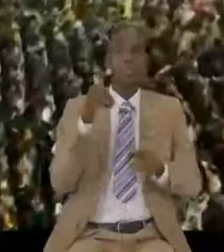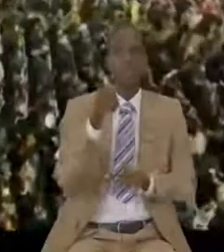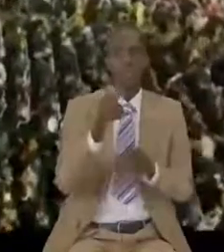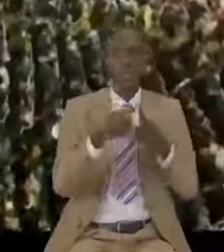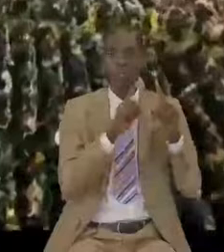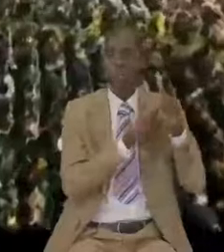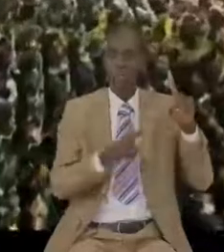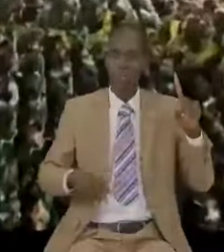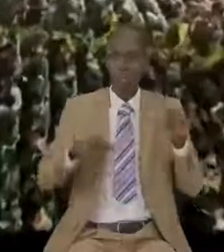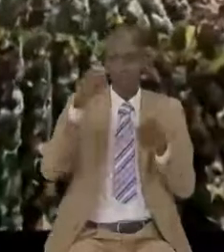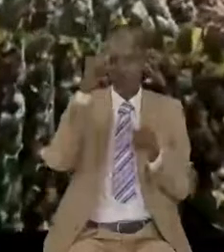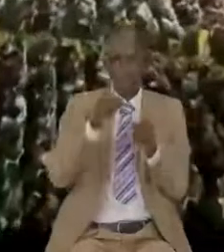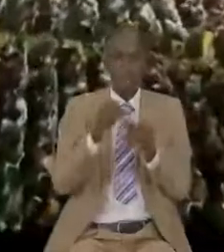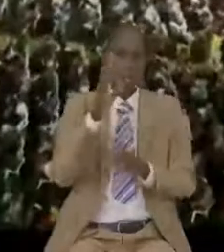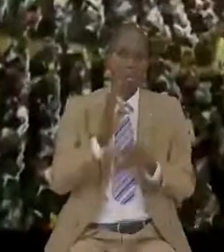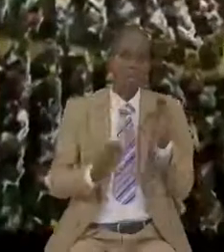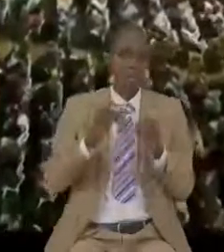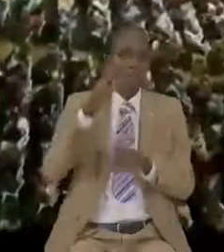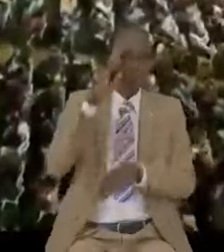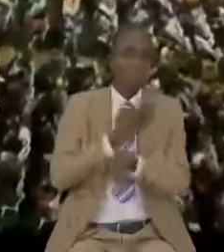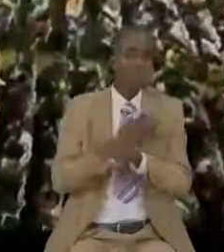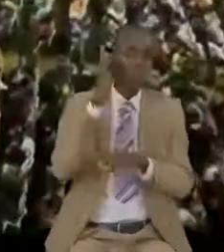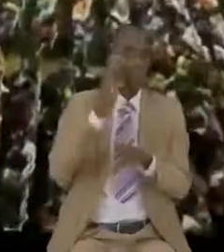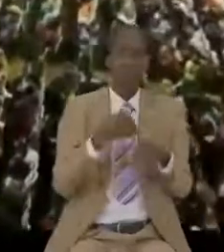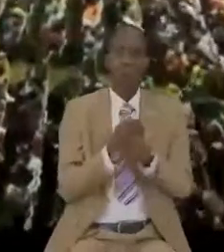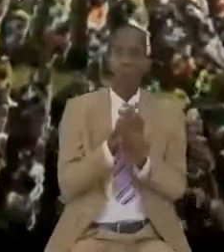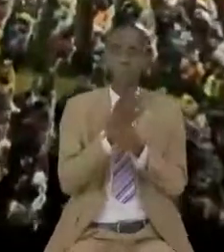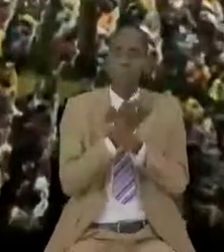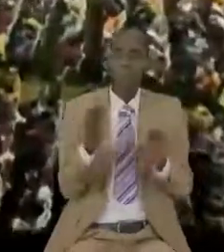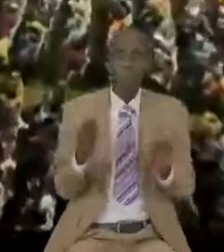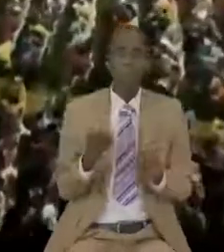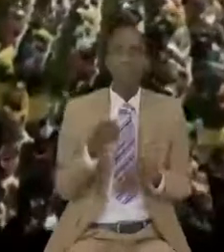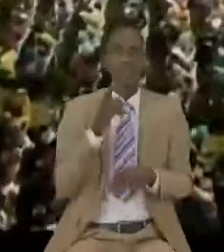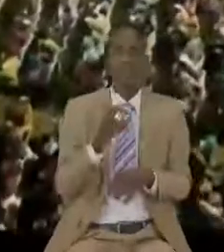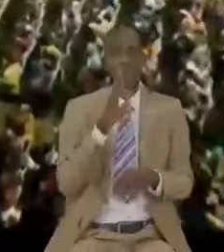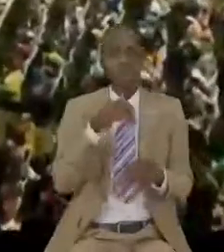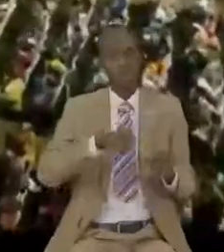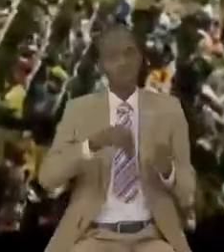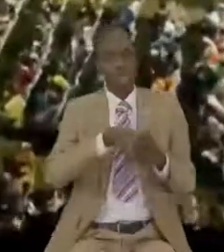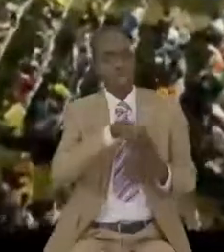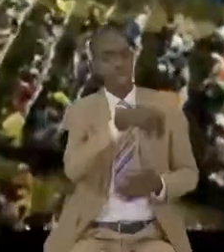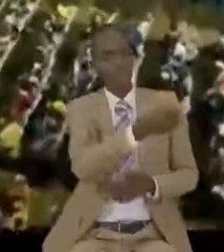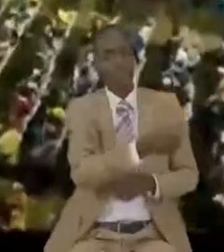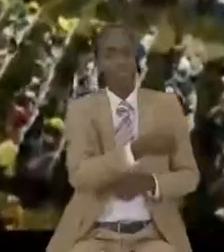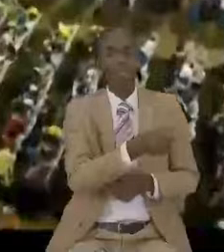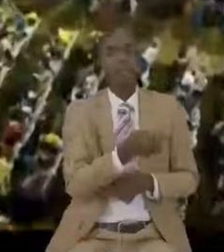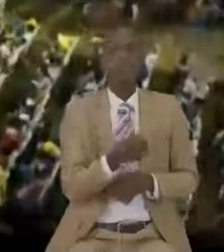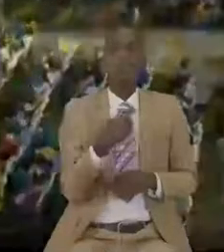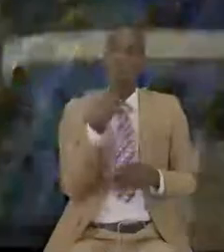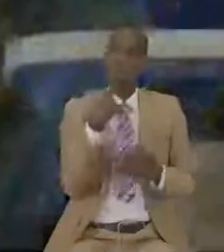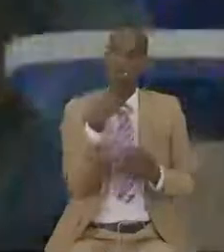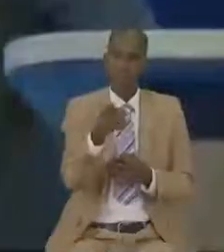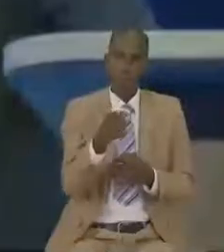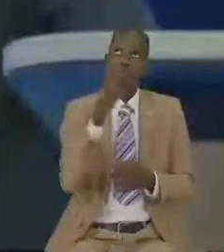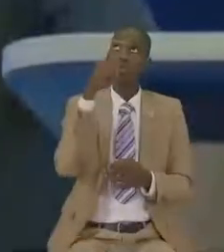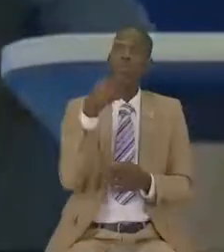Fils vous a franchi, tu es encore dehors là-bas, et il dit viens, viens. Si le Fils, quand le Fils